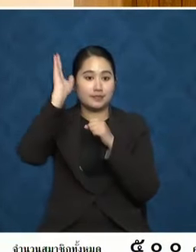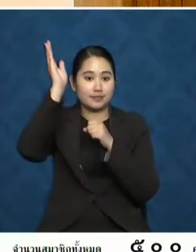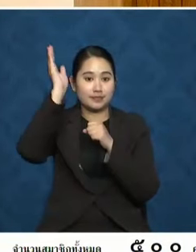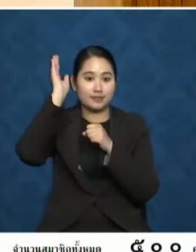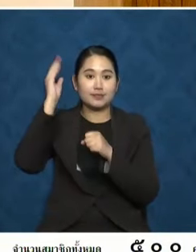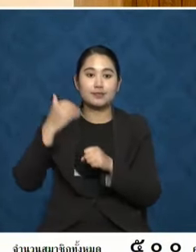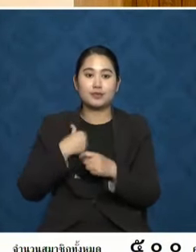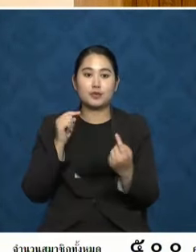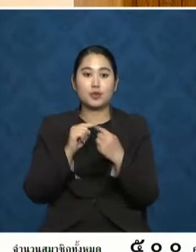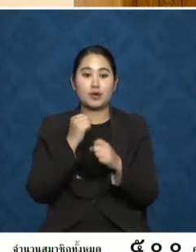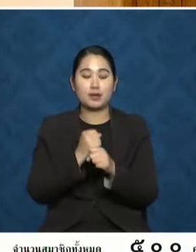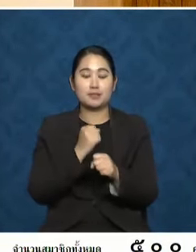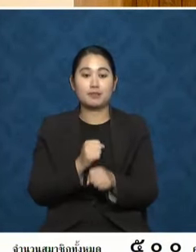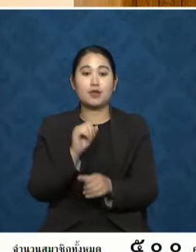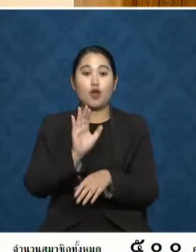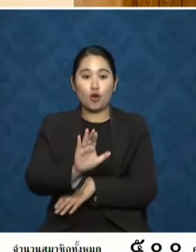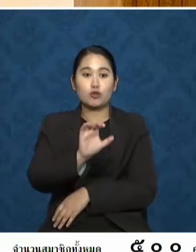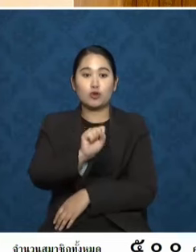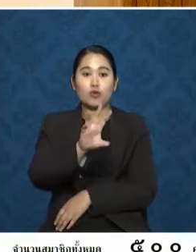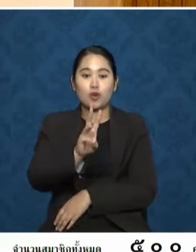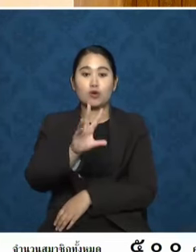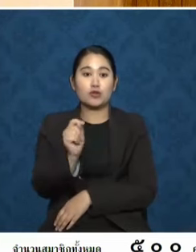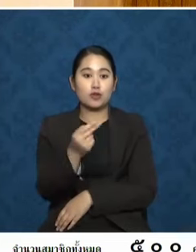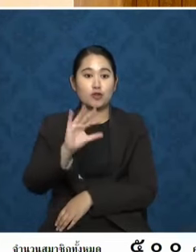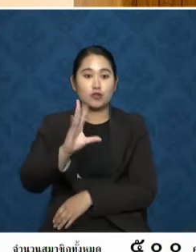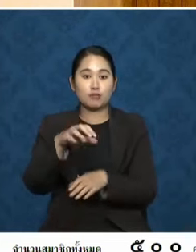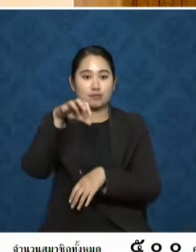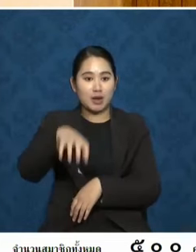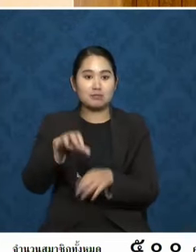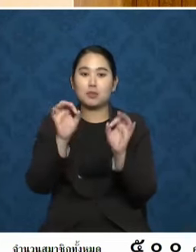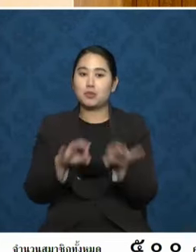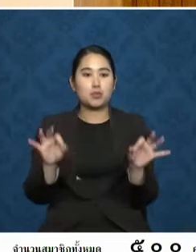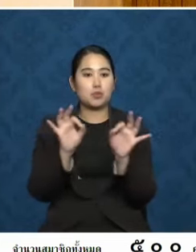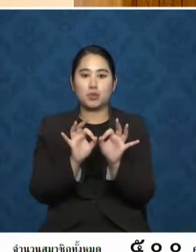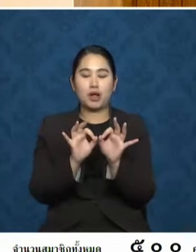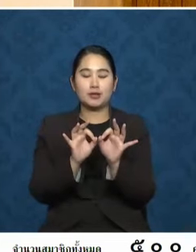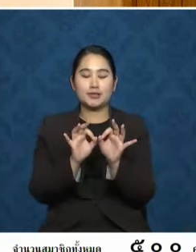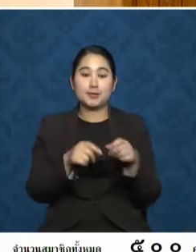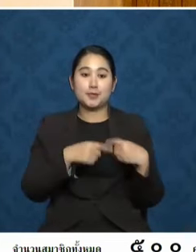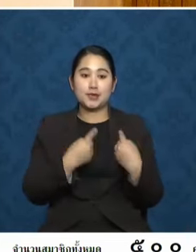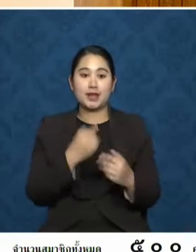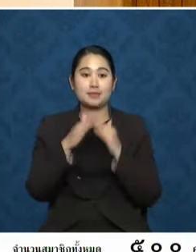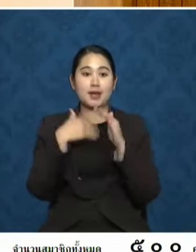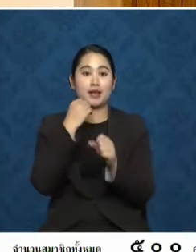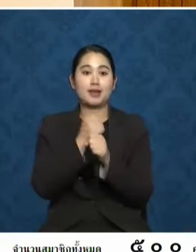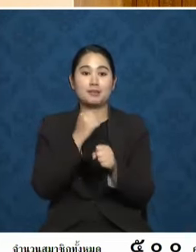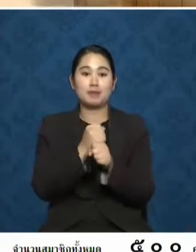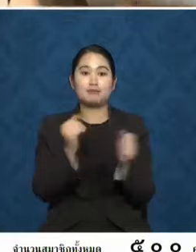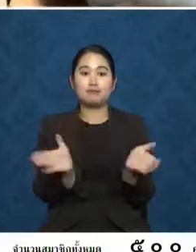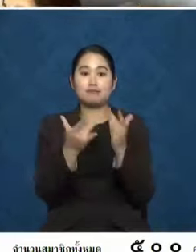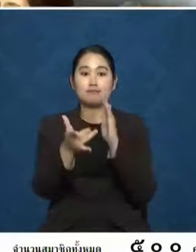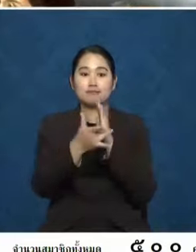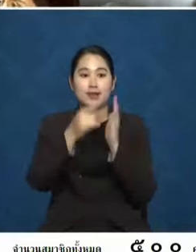ม straight in i of theW.T.ซึถือเป็หนวยงานสำคัญเปทงสมอง แลหวใจของการพัฒนาเรียน